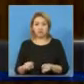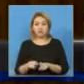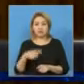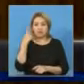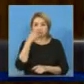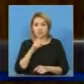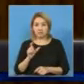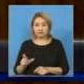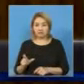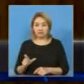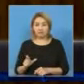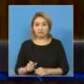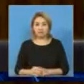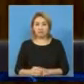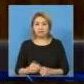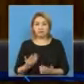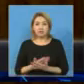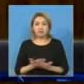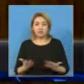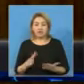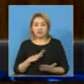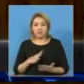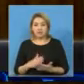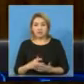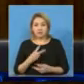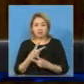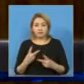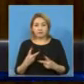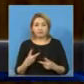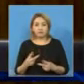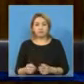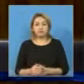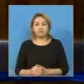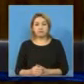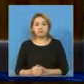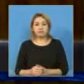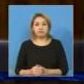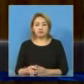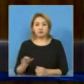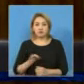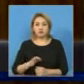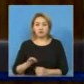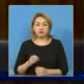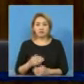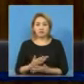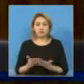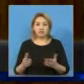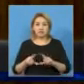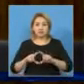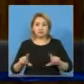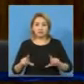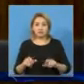жекелеген адамдардың осы немқұрайлы көзқарасы салдарынан облыста қазір аралас мектептердің